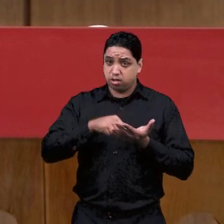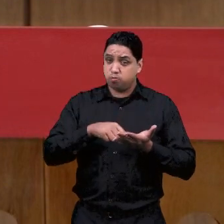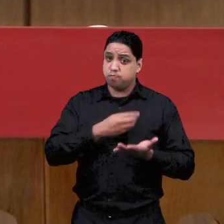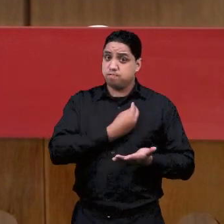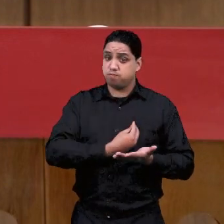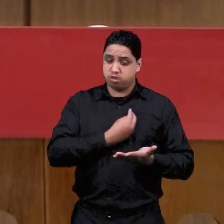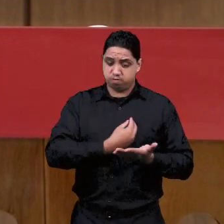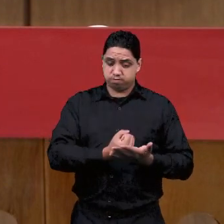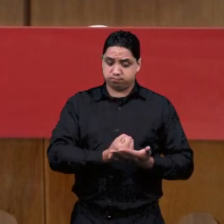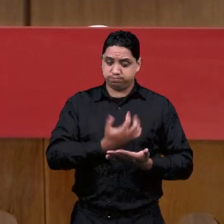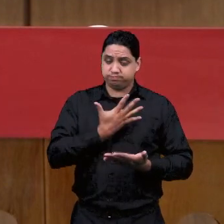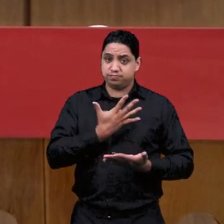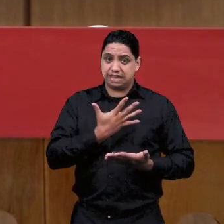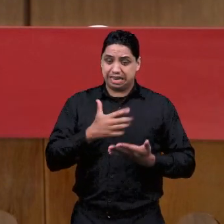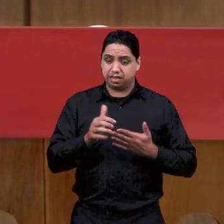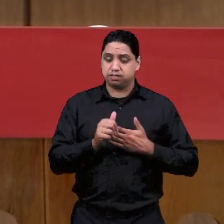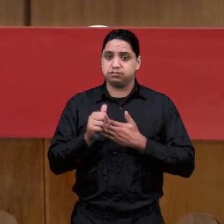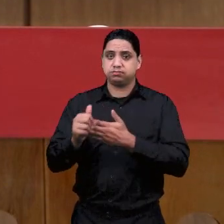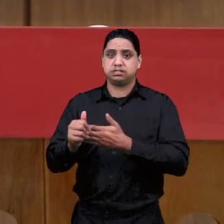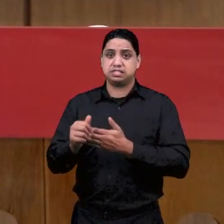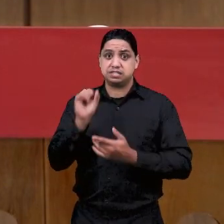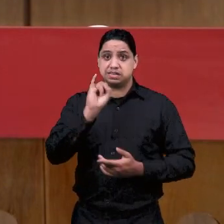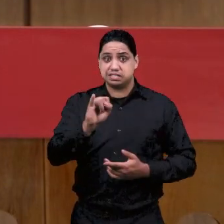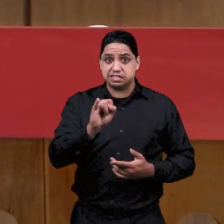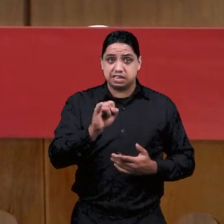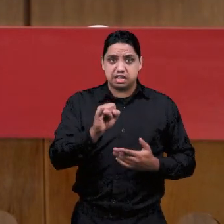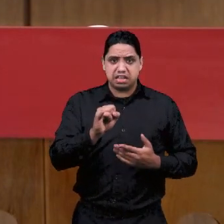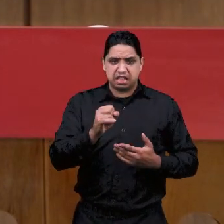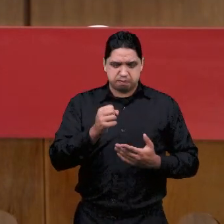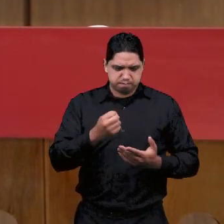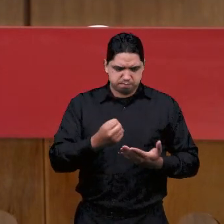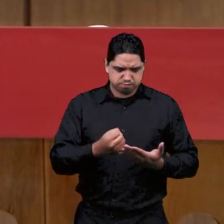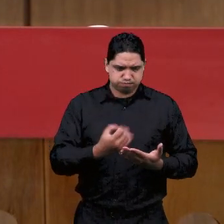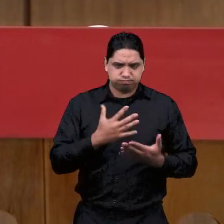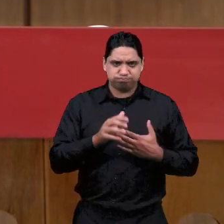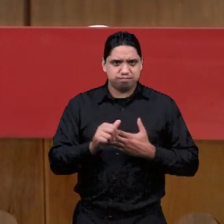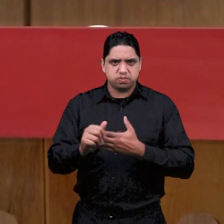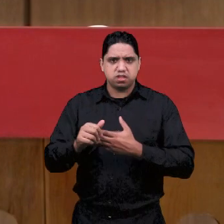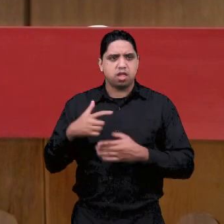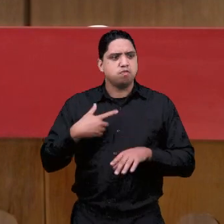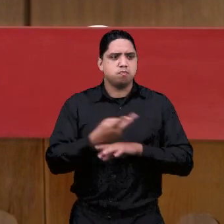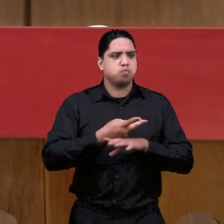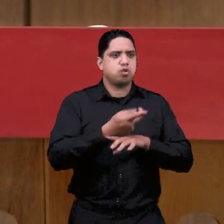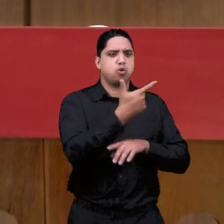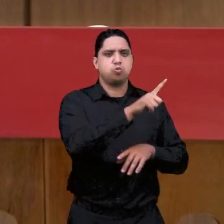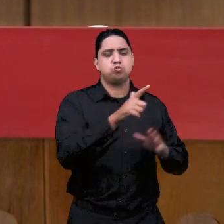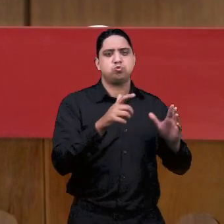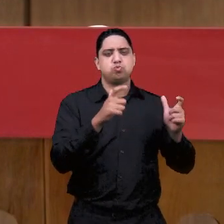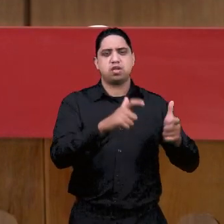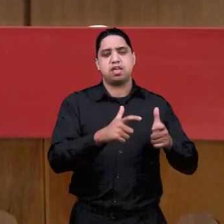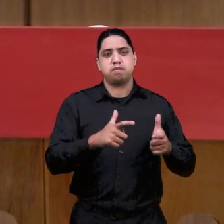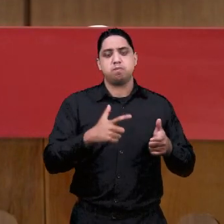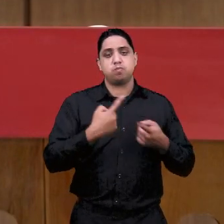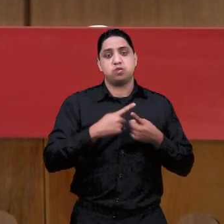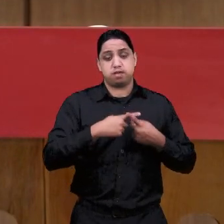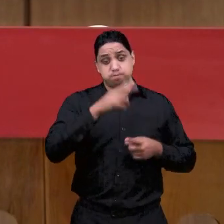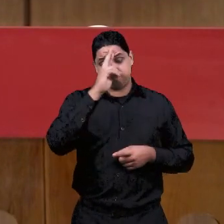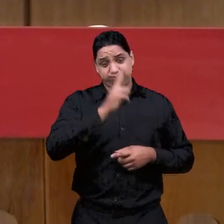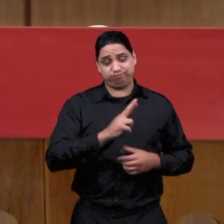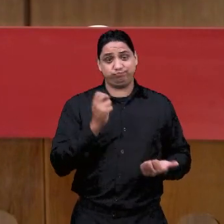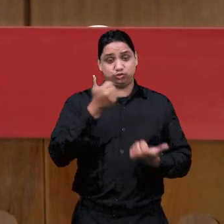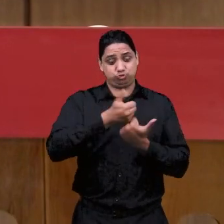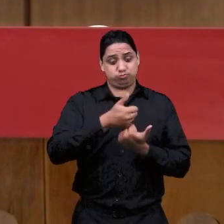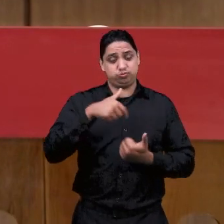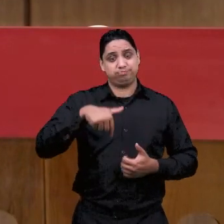parole, elle ne nous conduit plus, nous devons chercher un autre endroit, qui est notre propre parole, c'est notre propre compréhension. Cela s'est passé